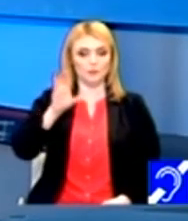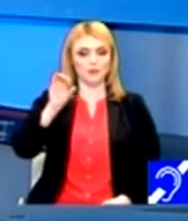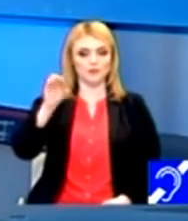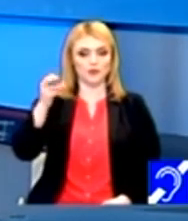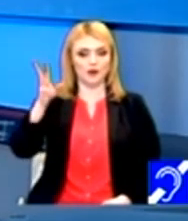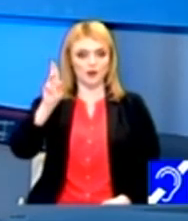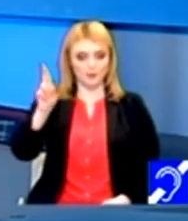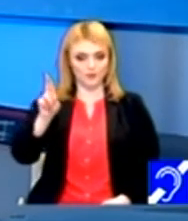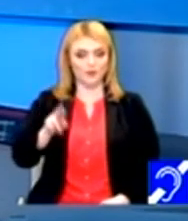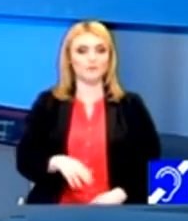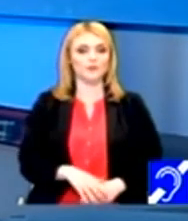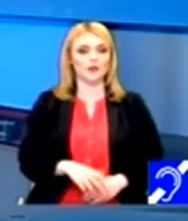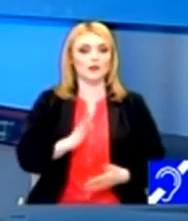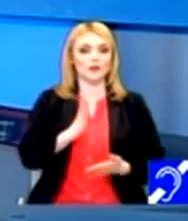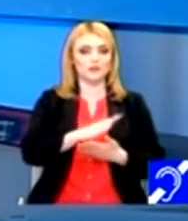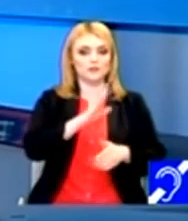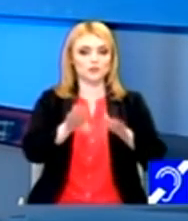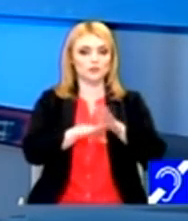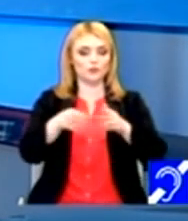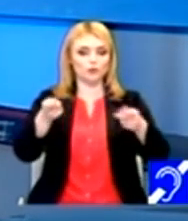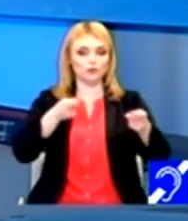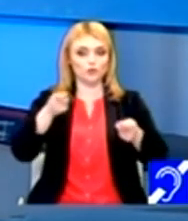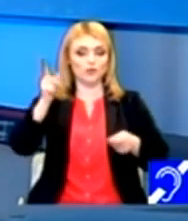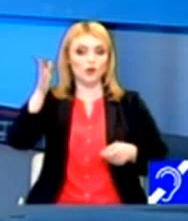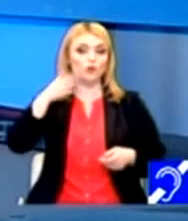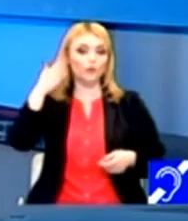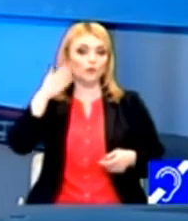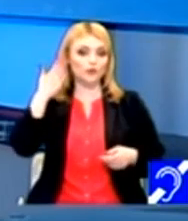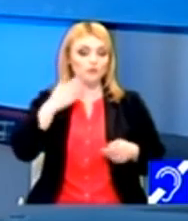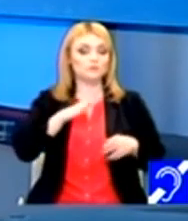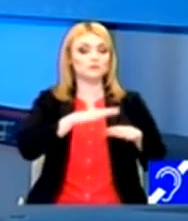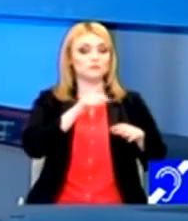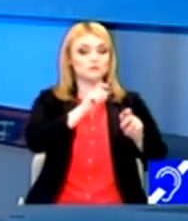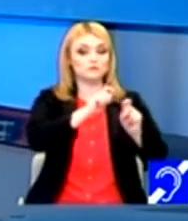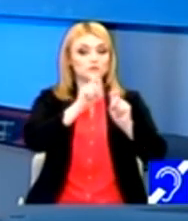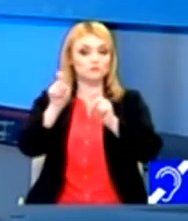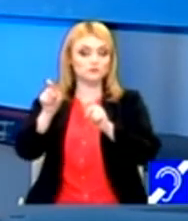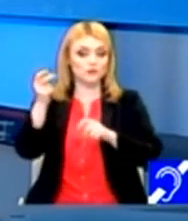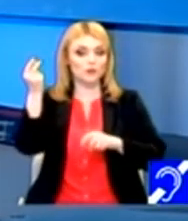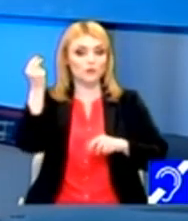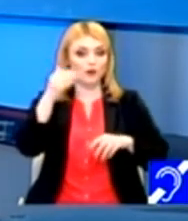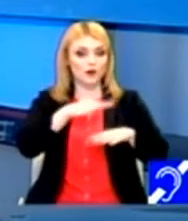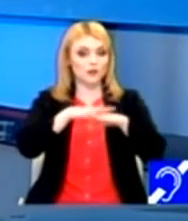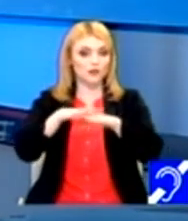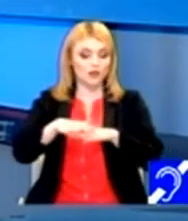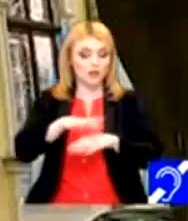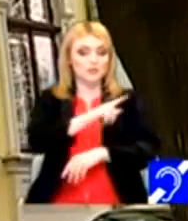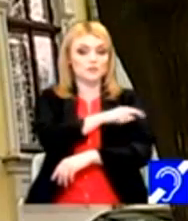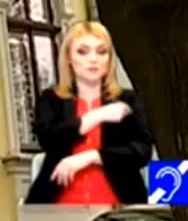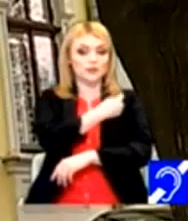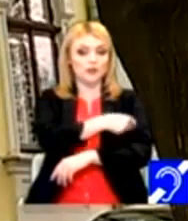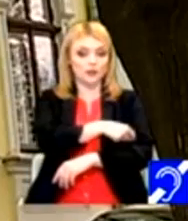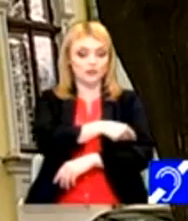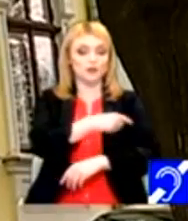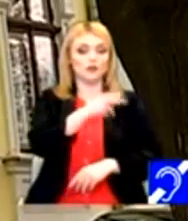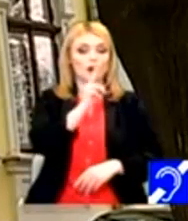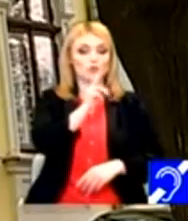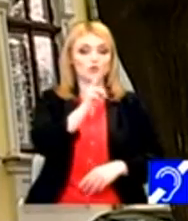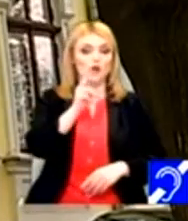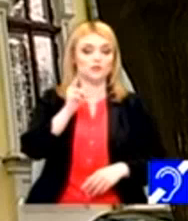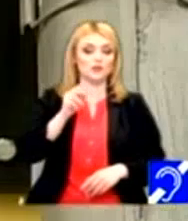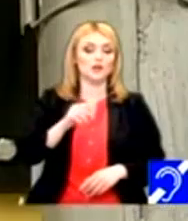peste 1 milion de lei. Municipiul este pe locul 3 la numărul de îmbolnăviri cu 147 de cazuri confirmate, printre care